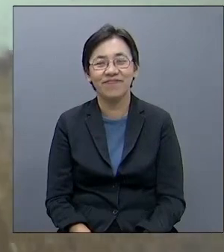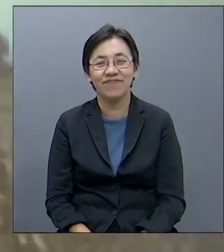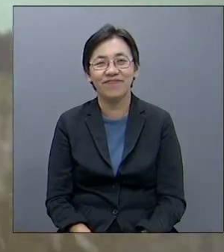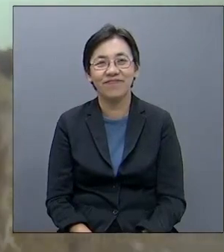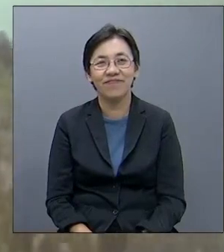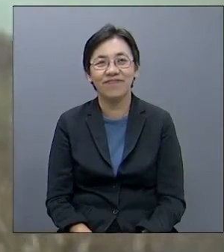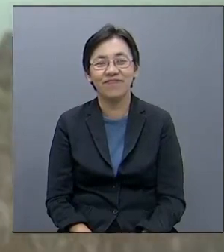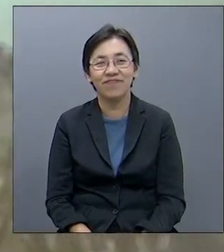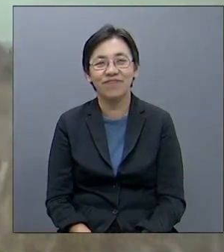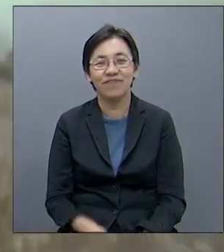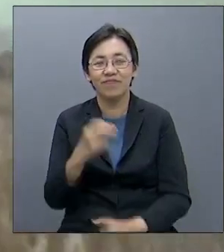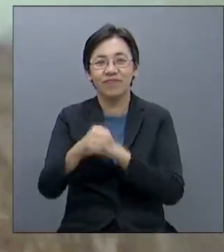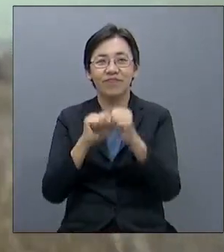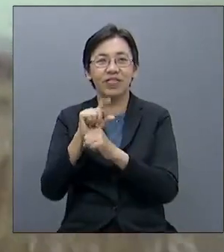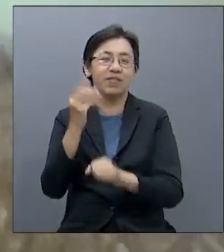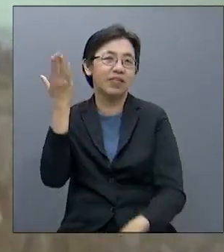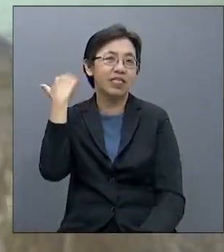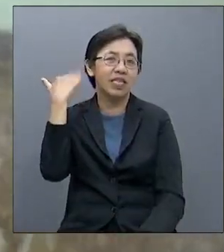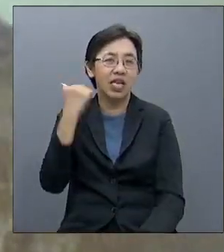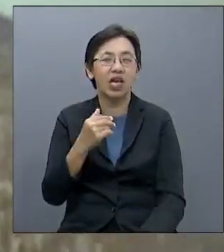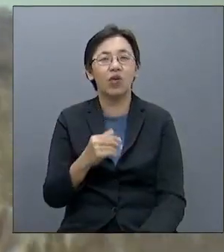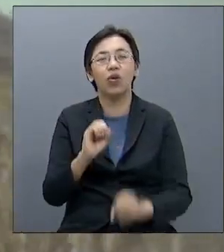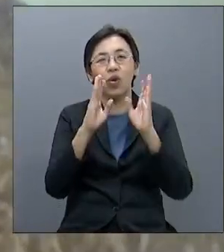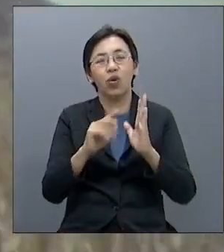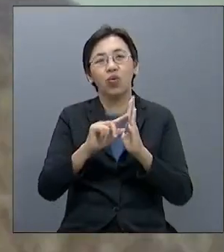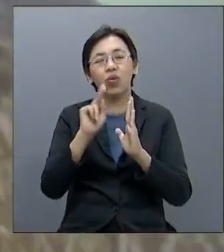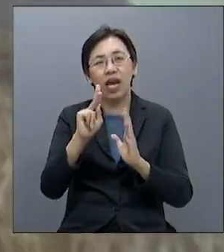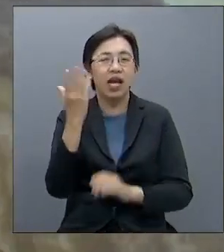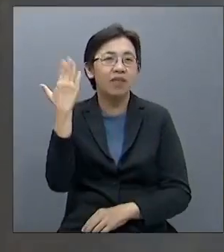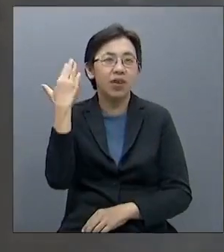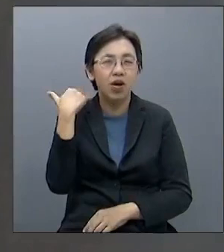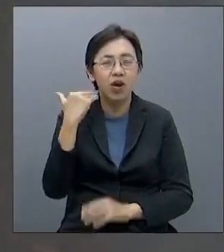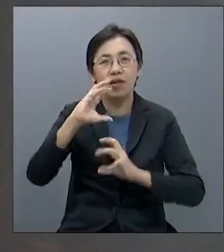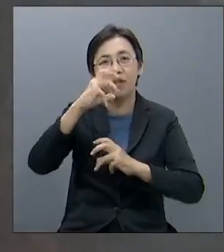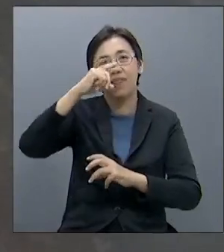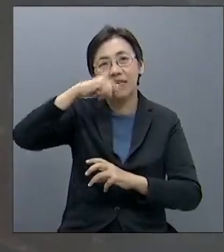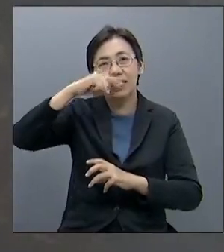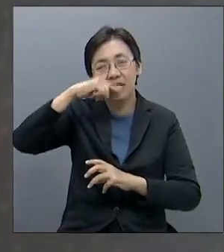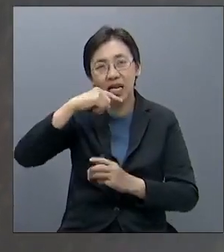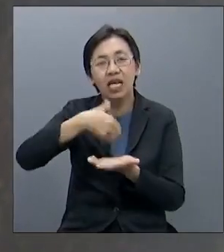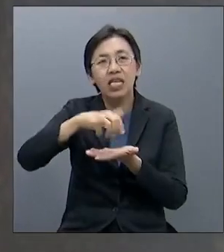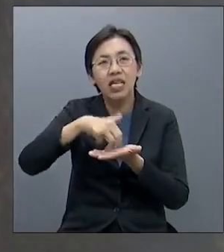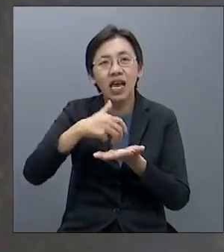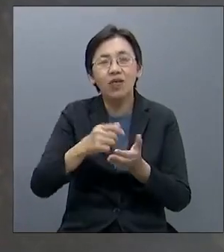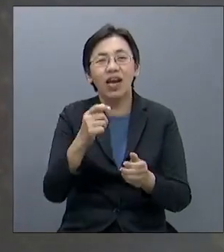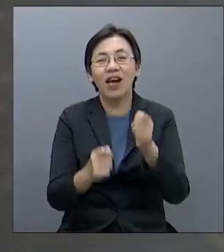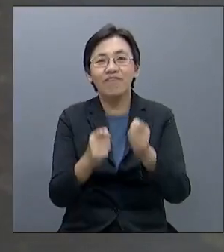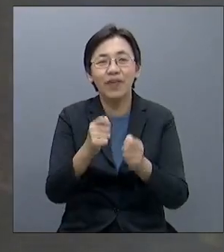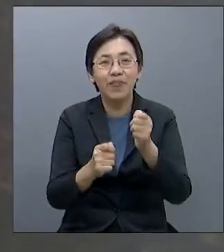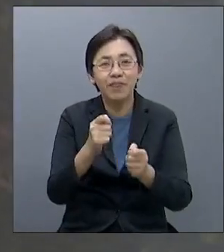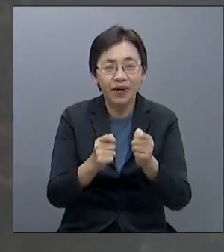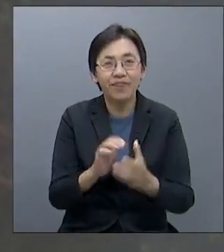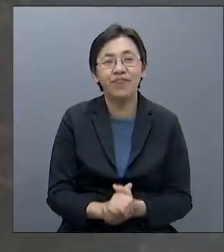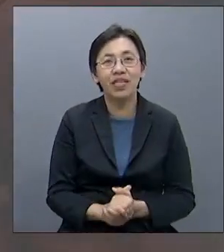ย้อนไปเมื่อ20ปีที่แล้วครูแกแรงรักแรงอาถรรพ์เป็นหนังไทยไม่กี่เรื่องที่เล่าถึงตัวตลกในหนังตะลุงซึ่ง